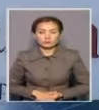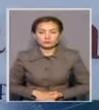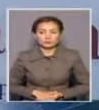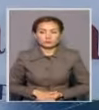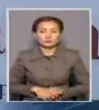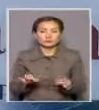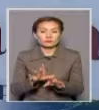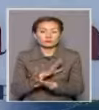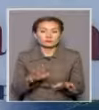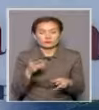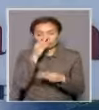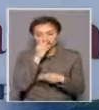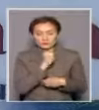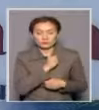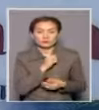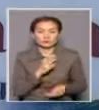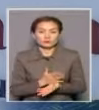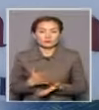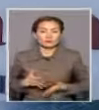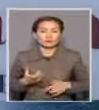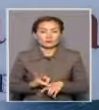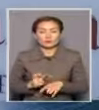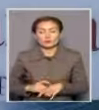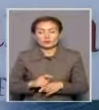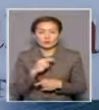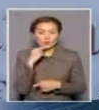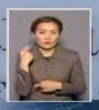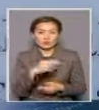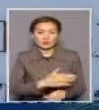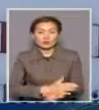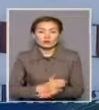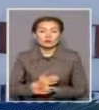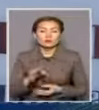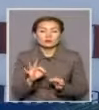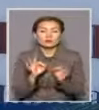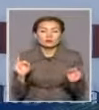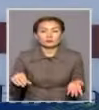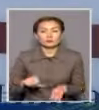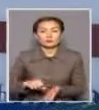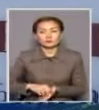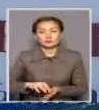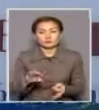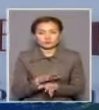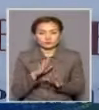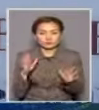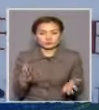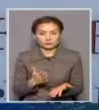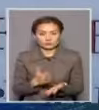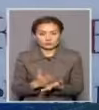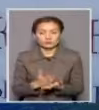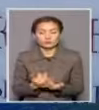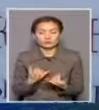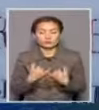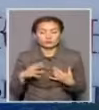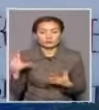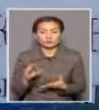От концерта мы получили большую мотивацию. Очень трогательно получилось. Мастер отлично выступал с оркестром, певцами, проявляя